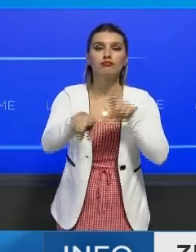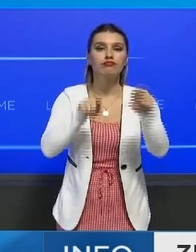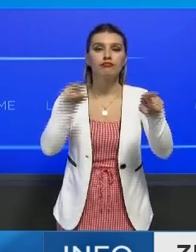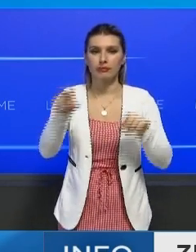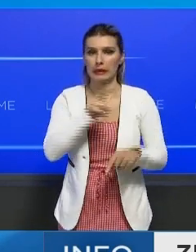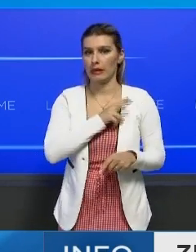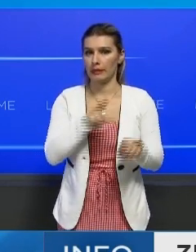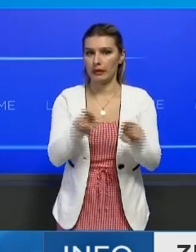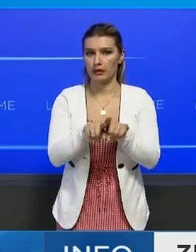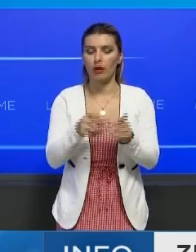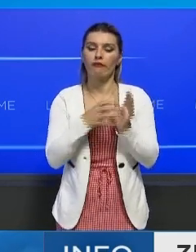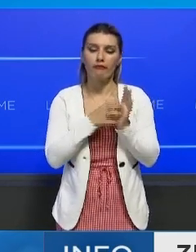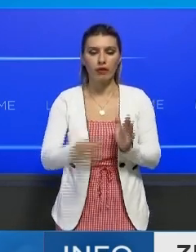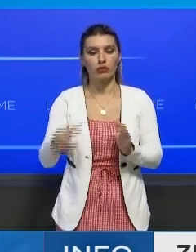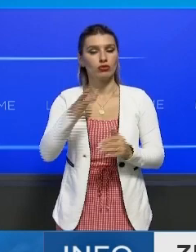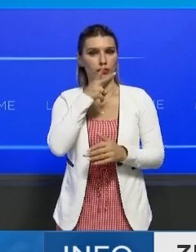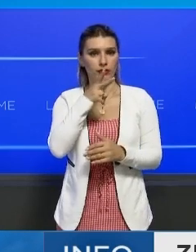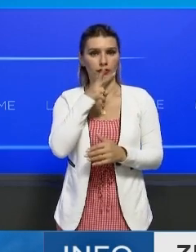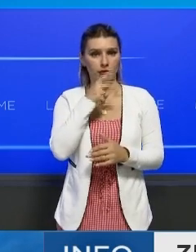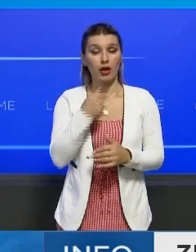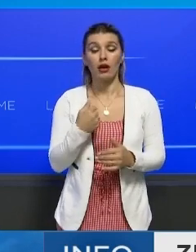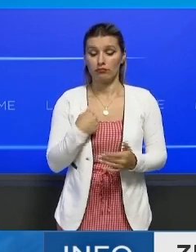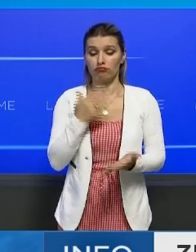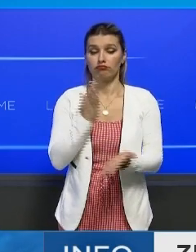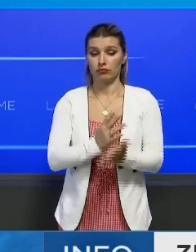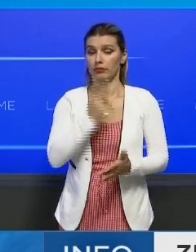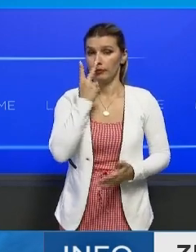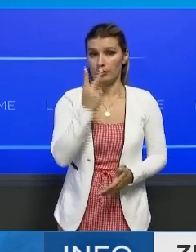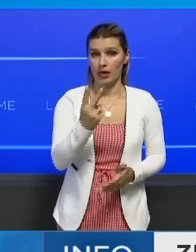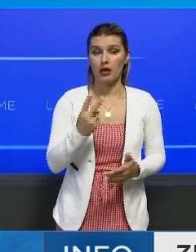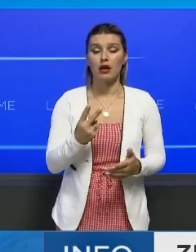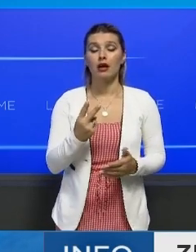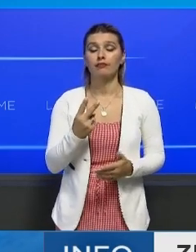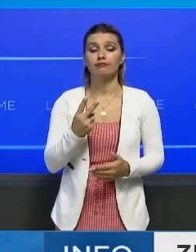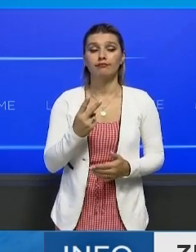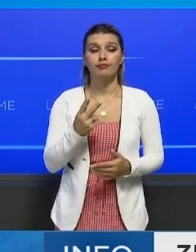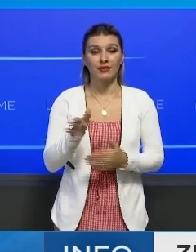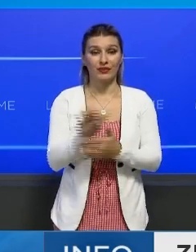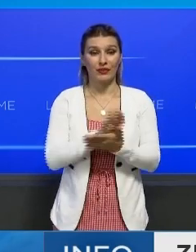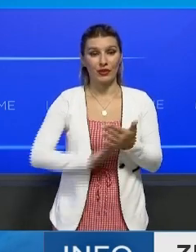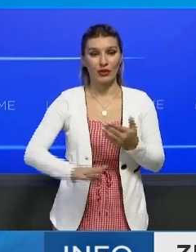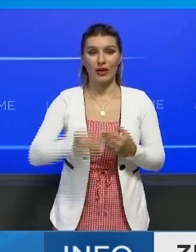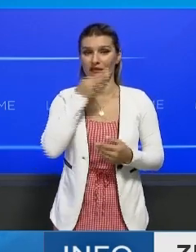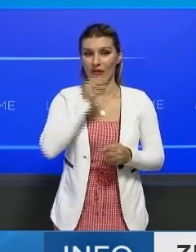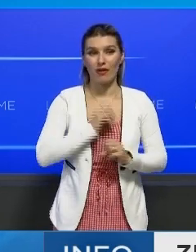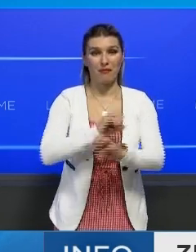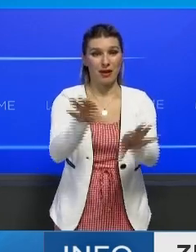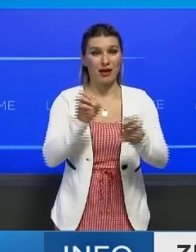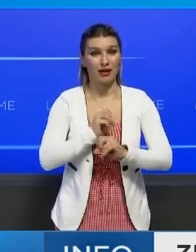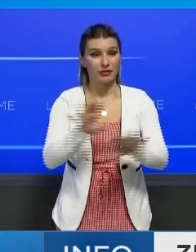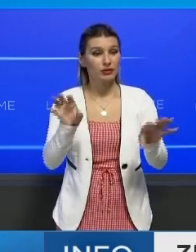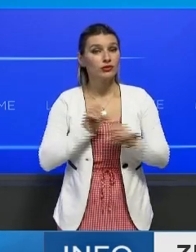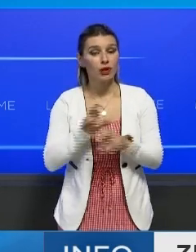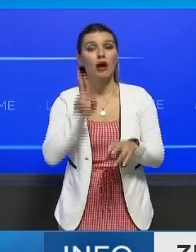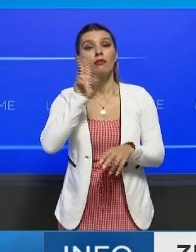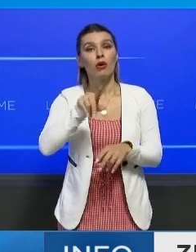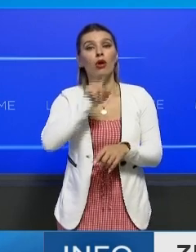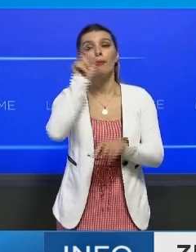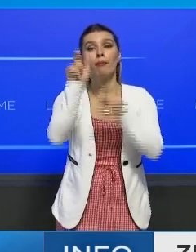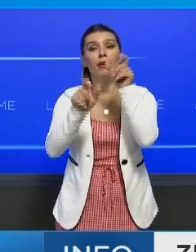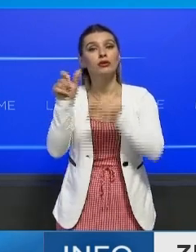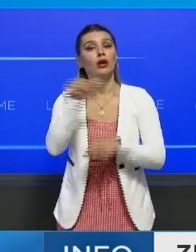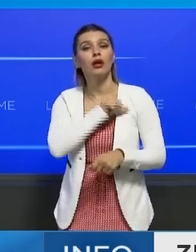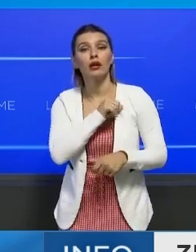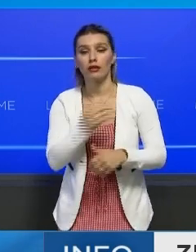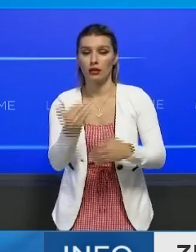të vazhdojmë vazhdimësi. Ne e kemi vërejtur që pasi kemi filluar kampanjën, kemi pas edhe pyetje